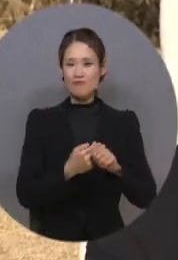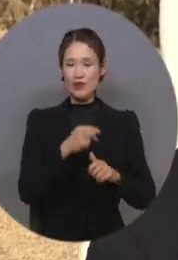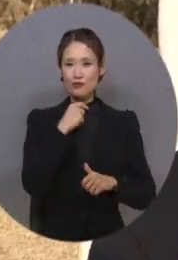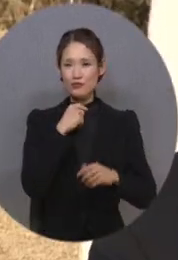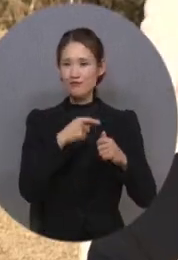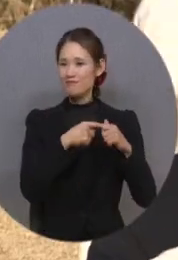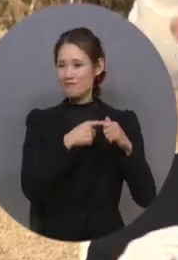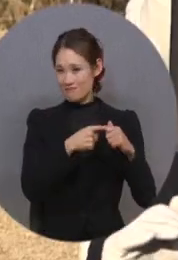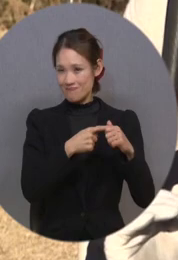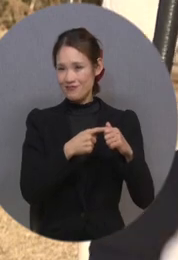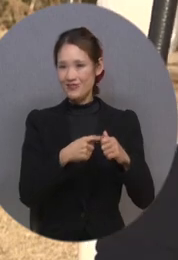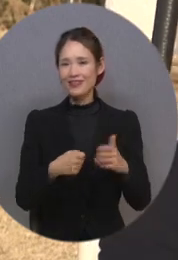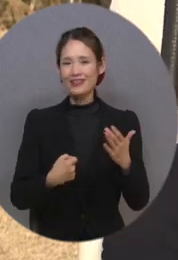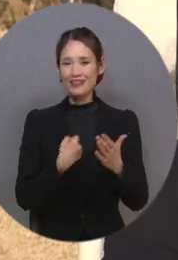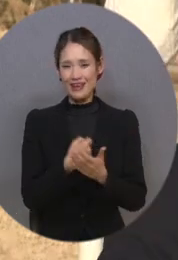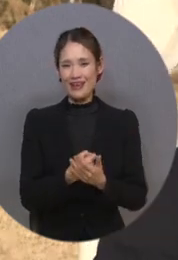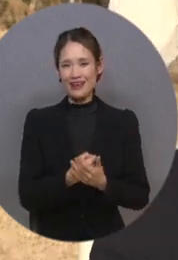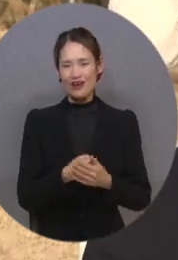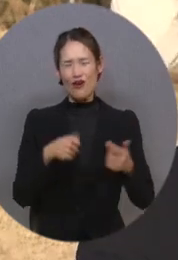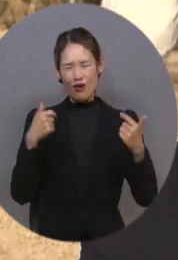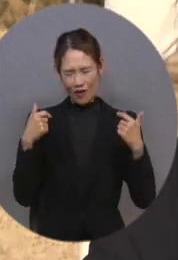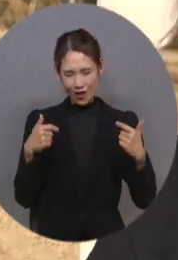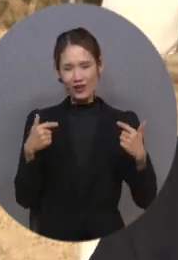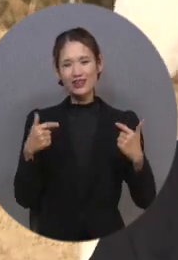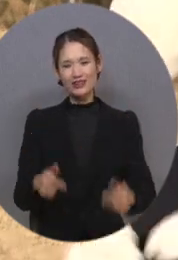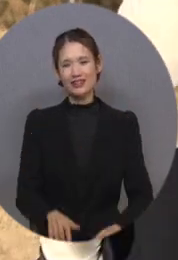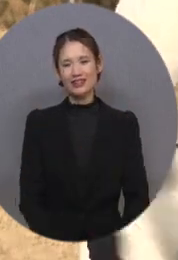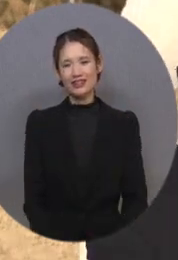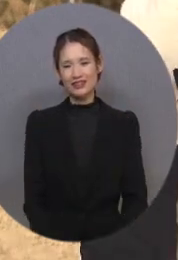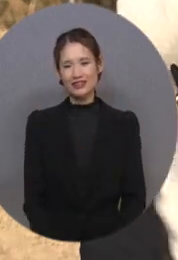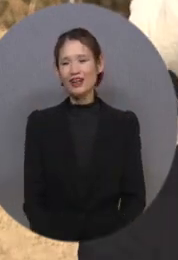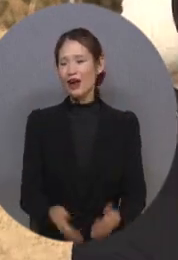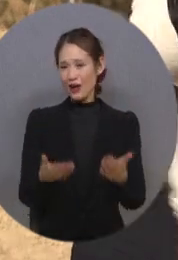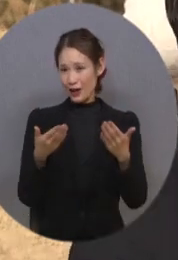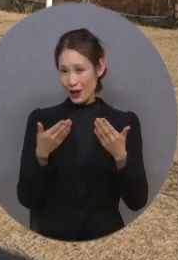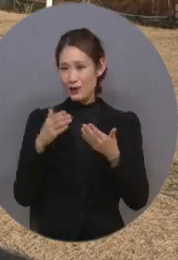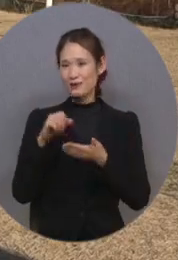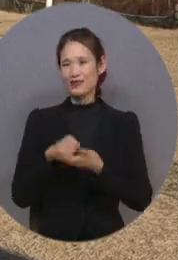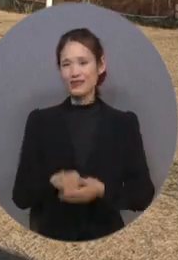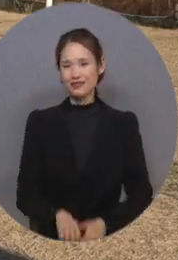위하여. 언제든지. 네. 언제든지. 저희 언제든지 바꿔드리겠습니다.